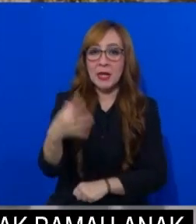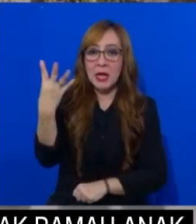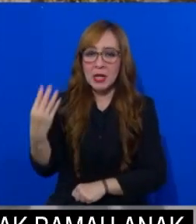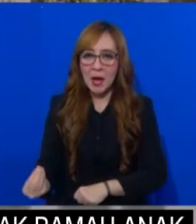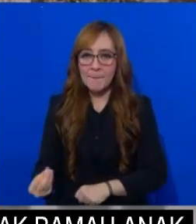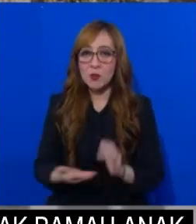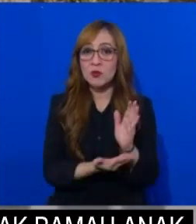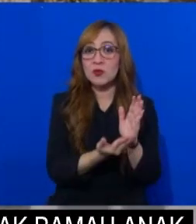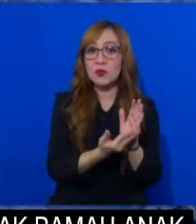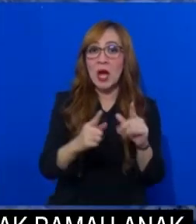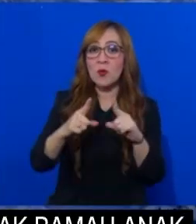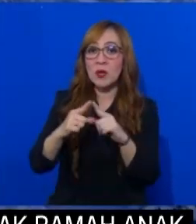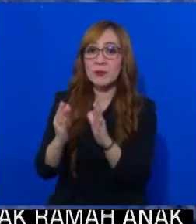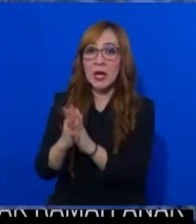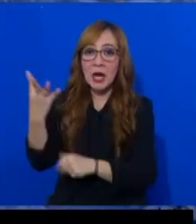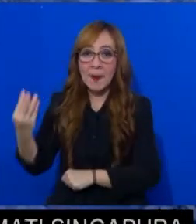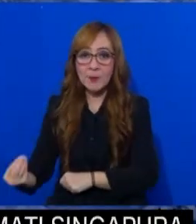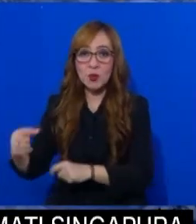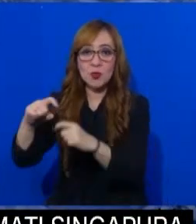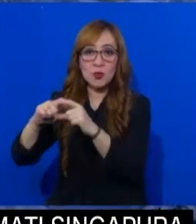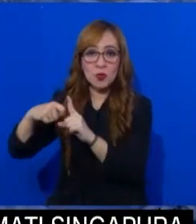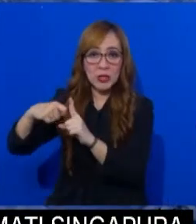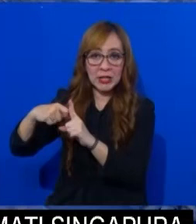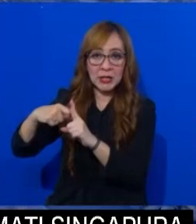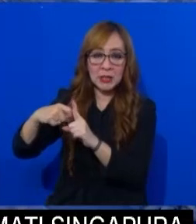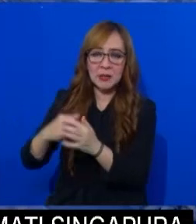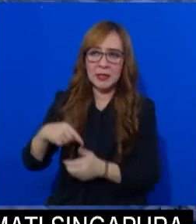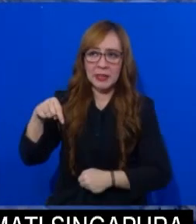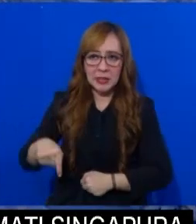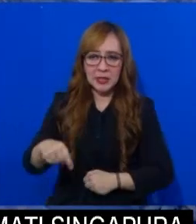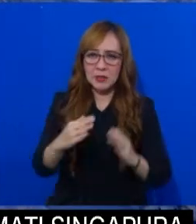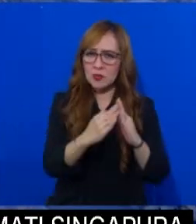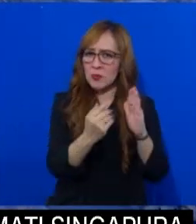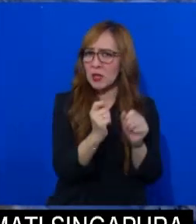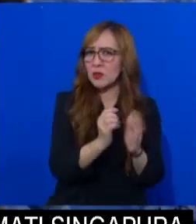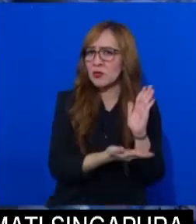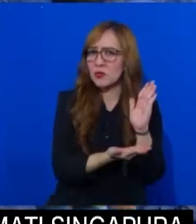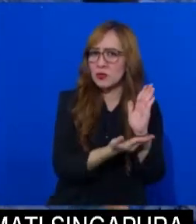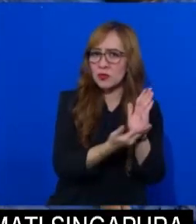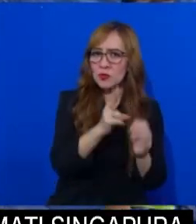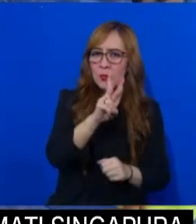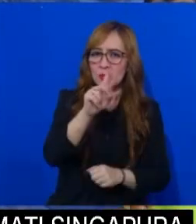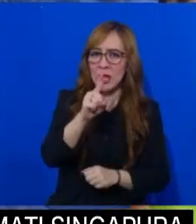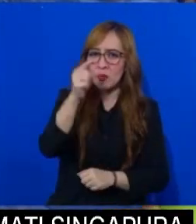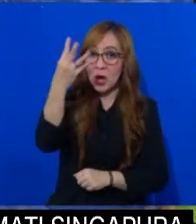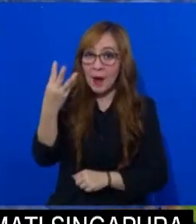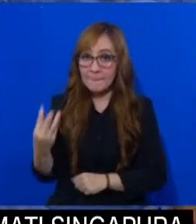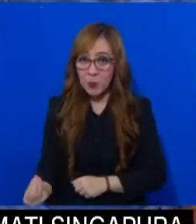dan Kunir. Yang mana rusun ini termasuk dalam kategori 21 kampung